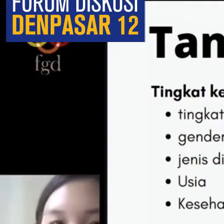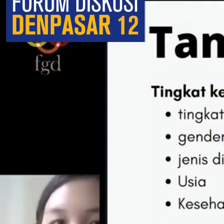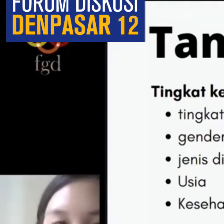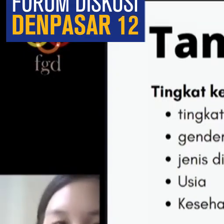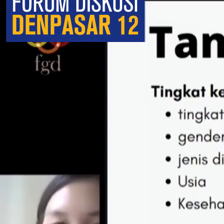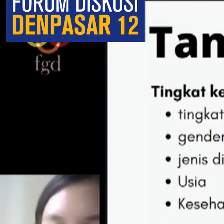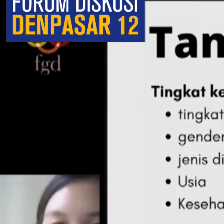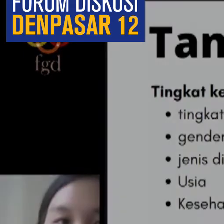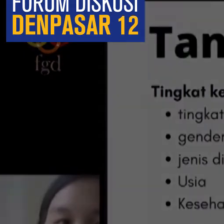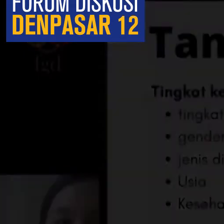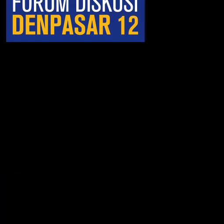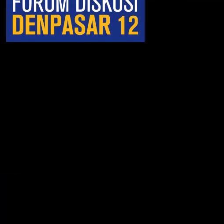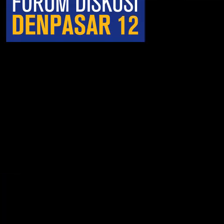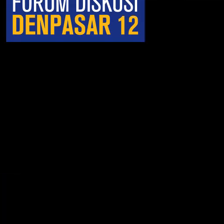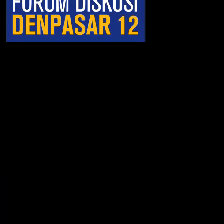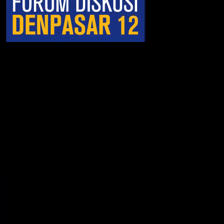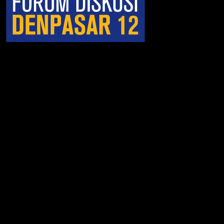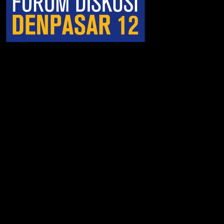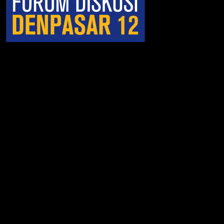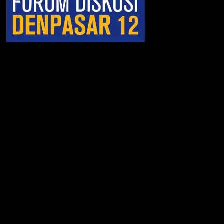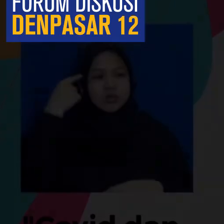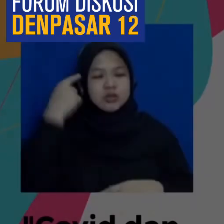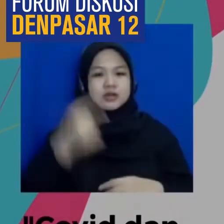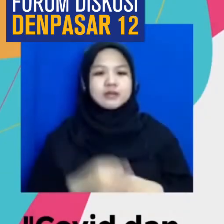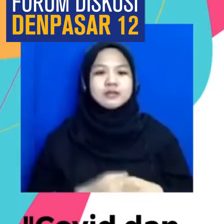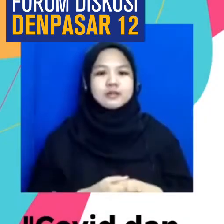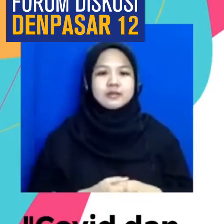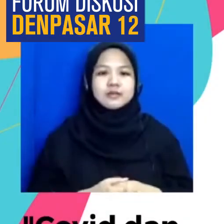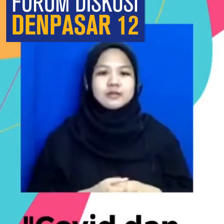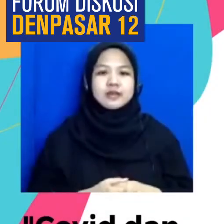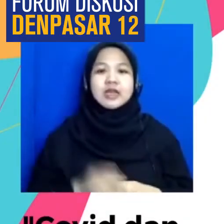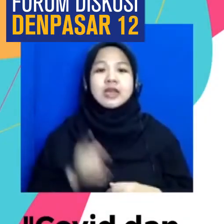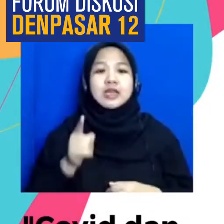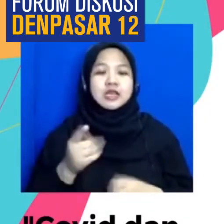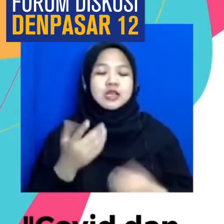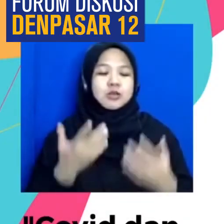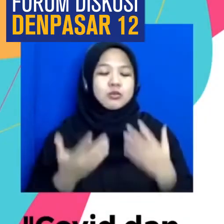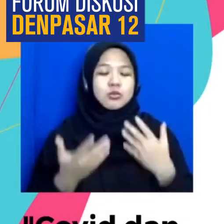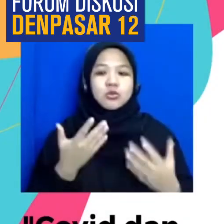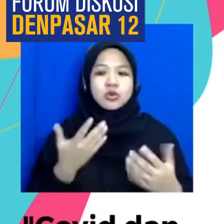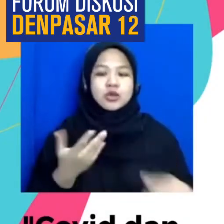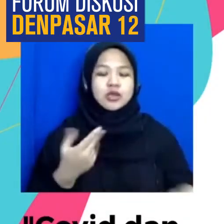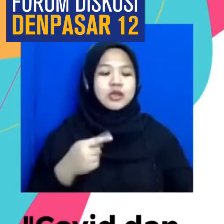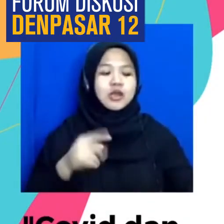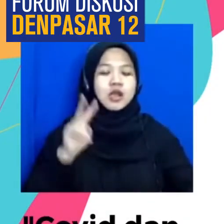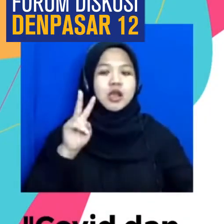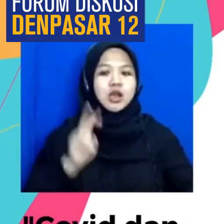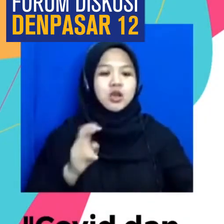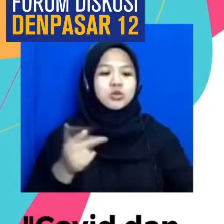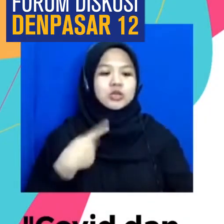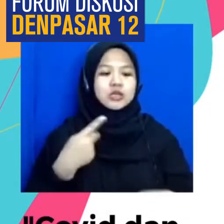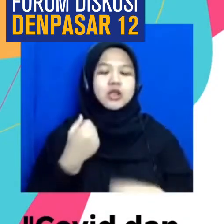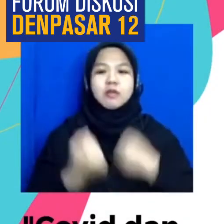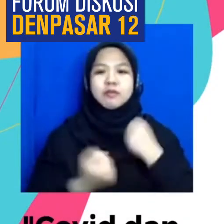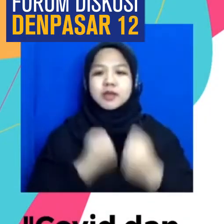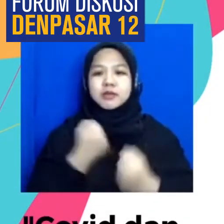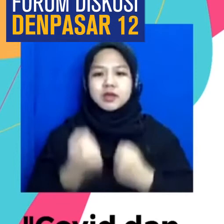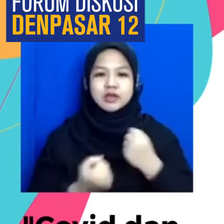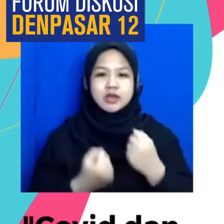Vaksinasi Dari Pemerintah Ini Mungkin Yang Harus Kita Lakukan